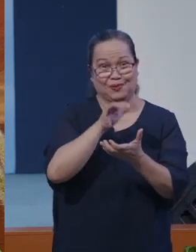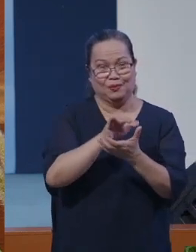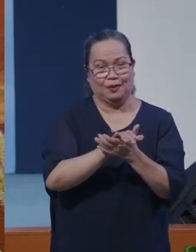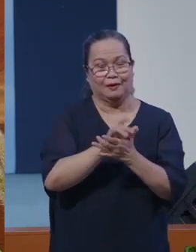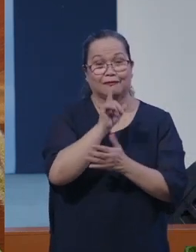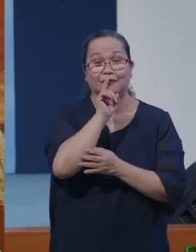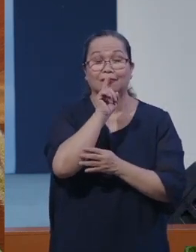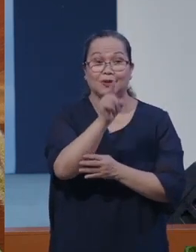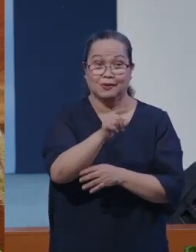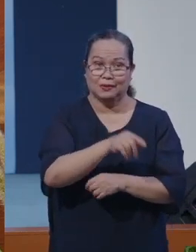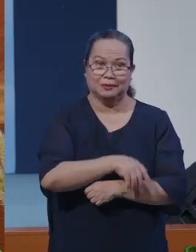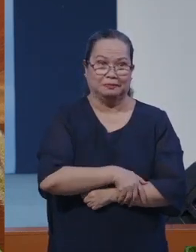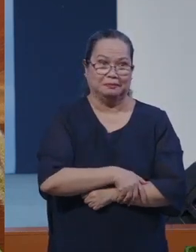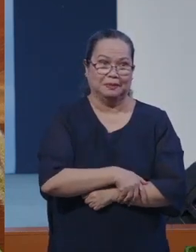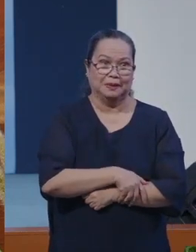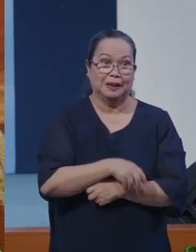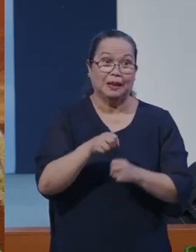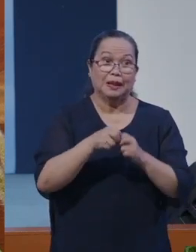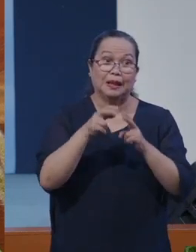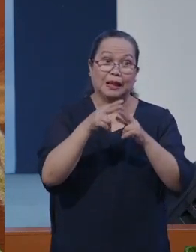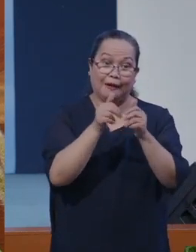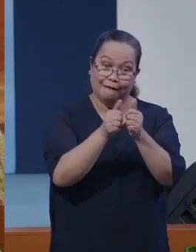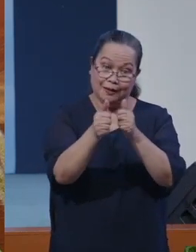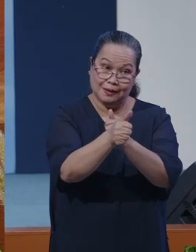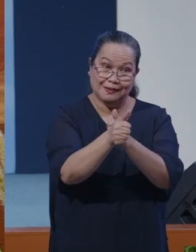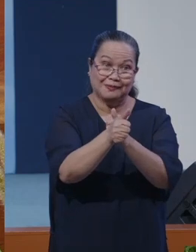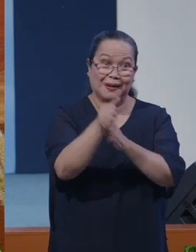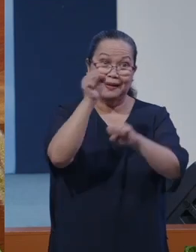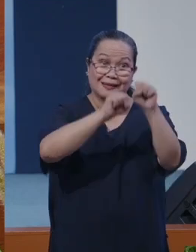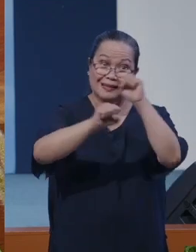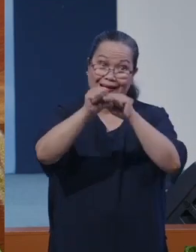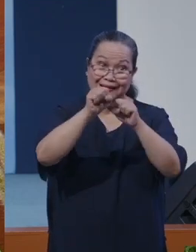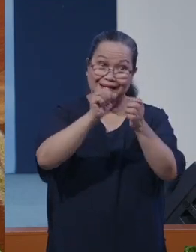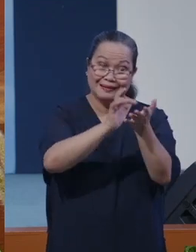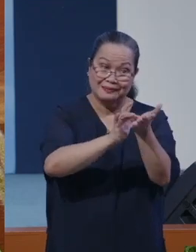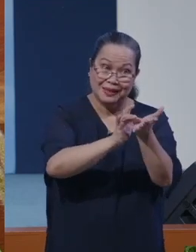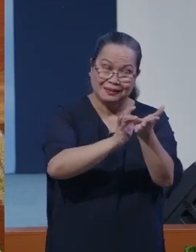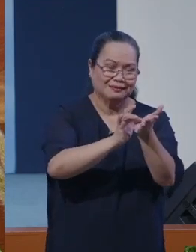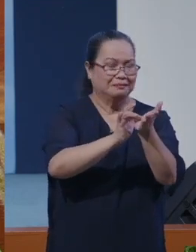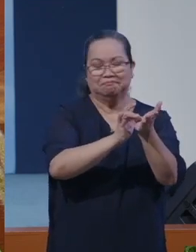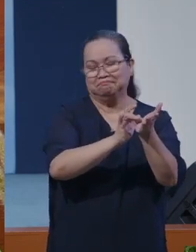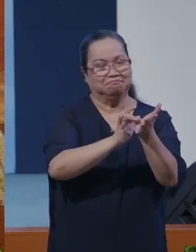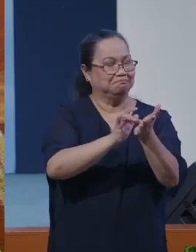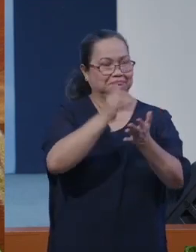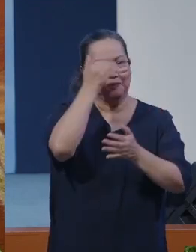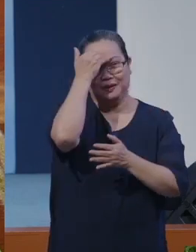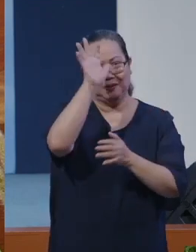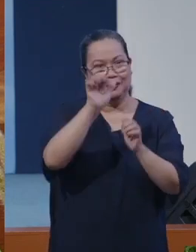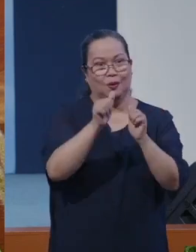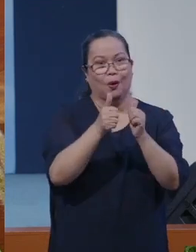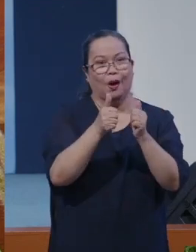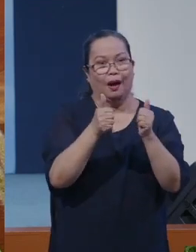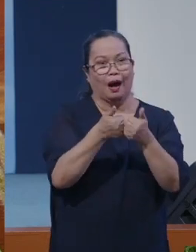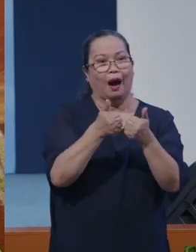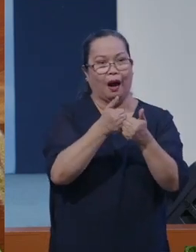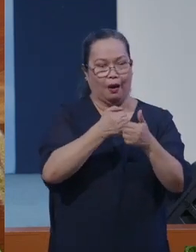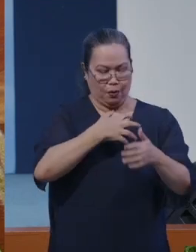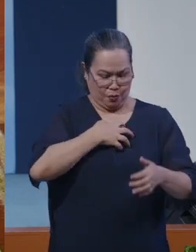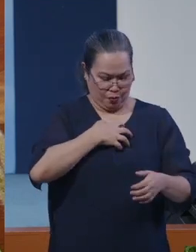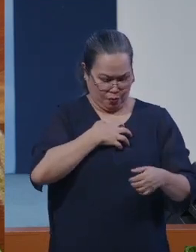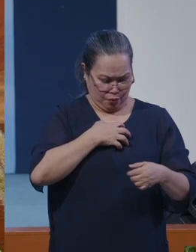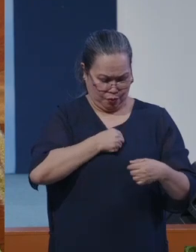Pero actually, kahit na advance na ang medical science, hindi pa rin nila alam kung paano napapatibok ang